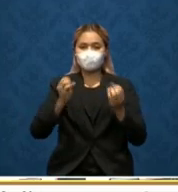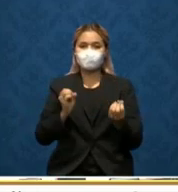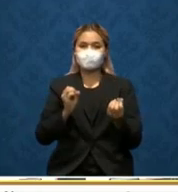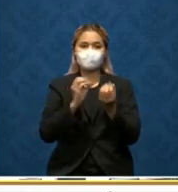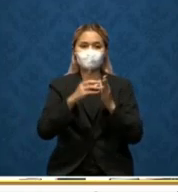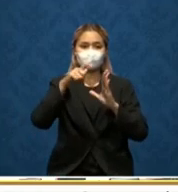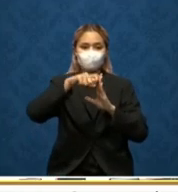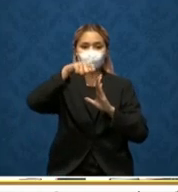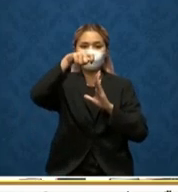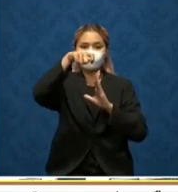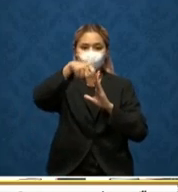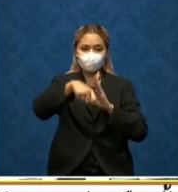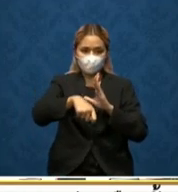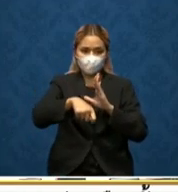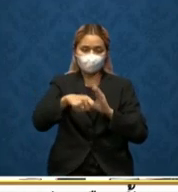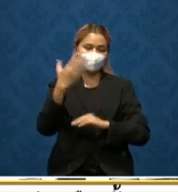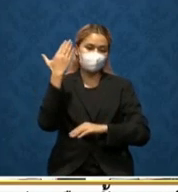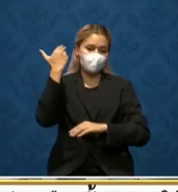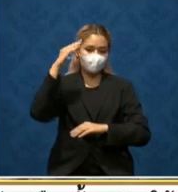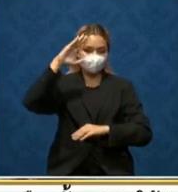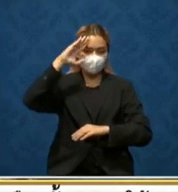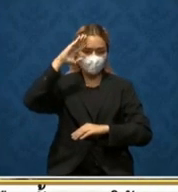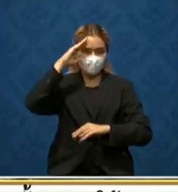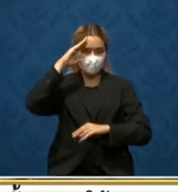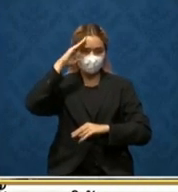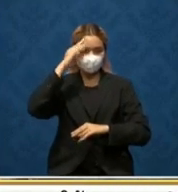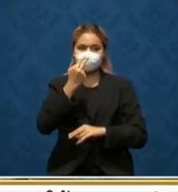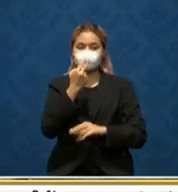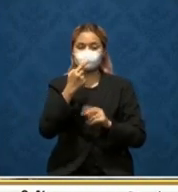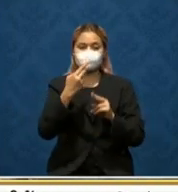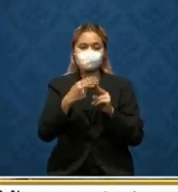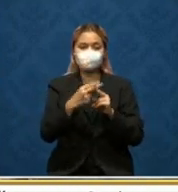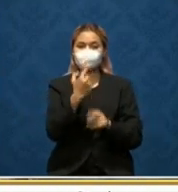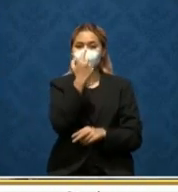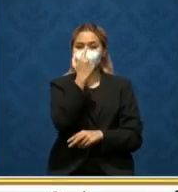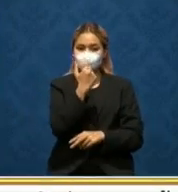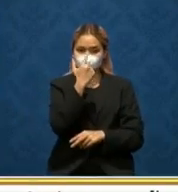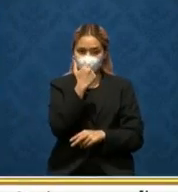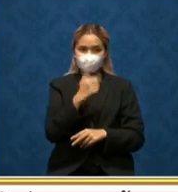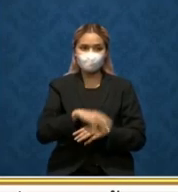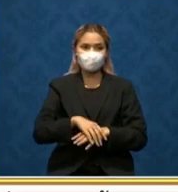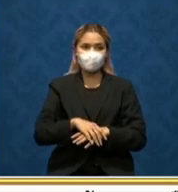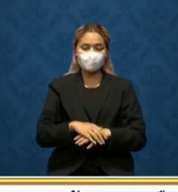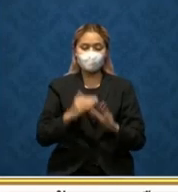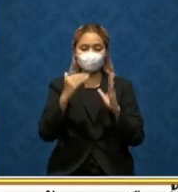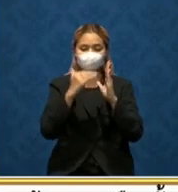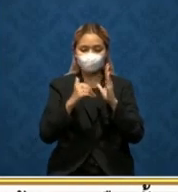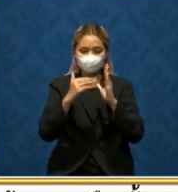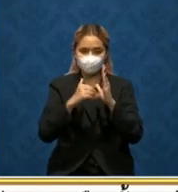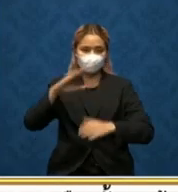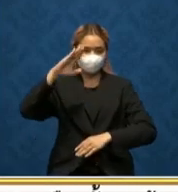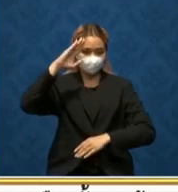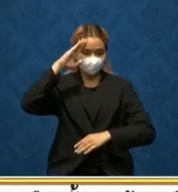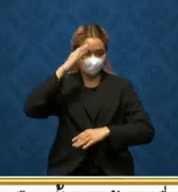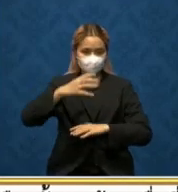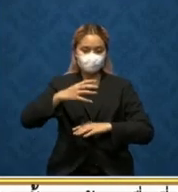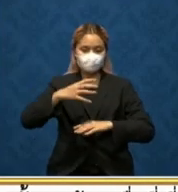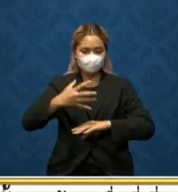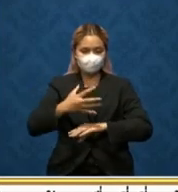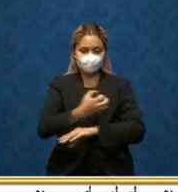เดียวกันกับบิ๊กแดงครับอดีตผบทบที่ก่อนหน้านี้ก็ได้ตั้งโต๊ะแถลงเสียงแข็งเลยว่าจะปฏิรูปธุรกิจในกองทัพให้จบในรุ่นท่านให้